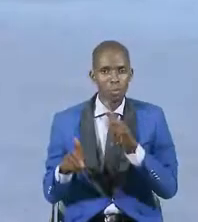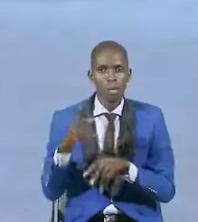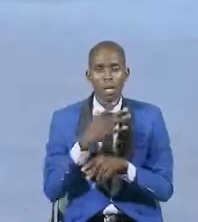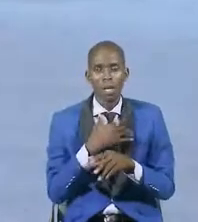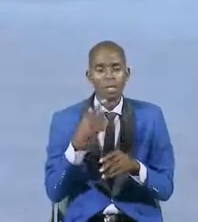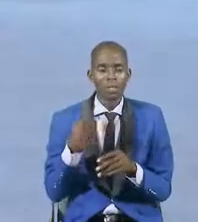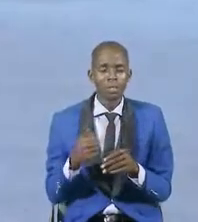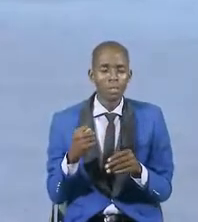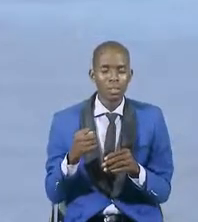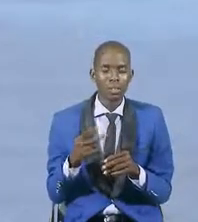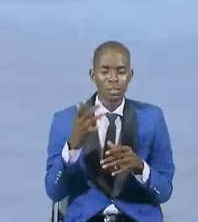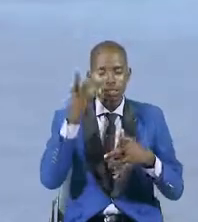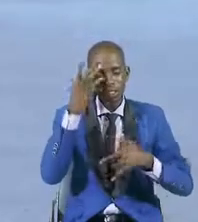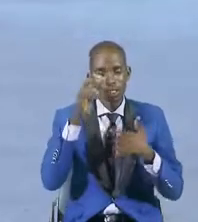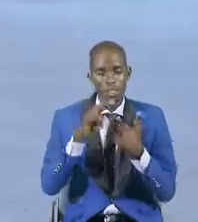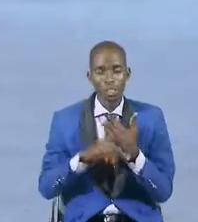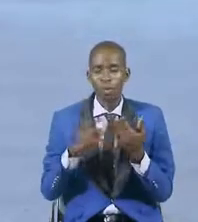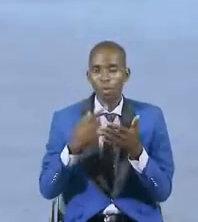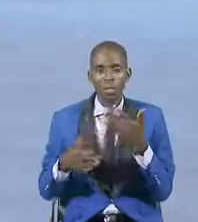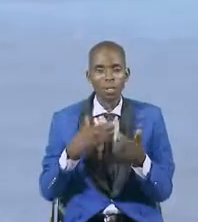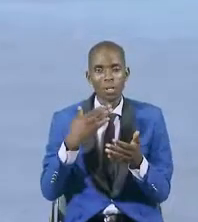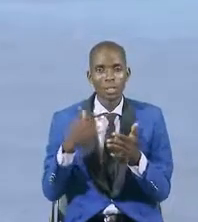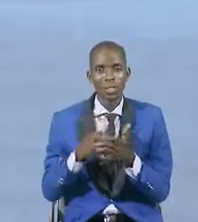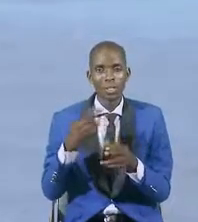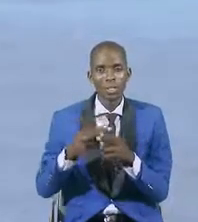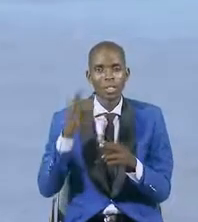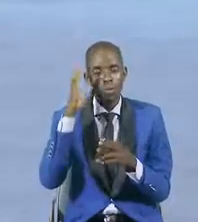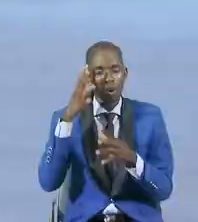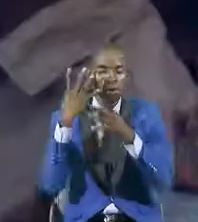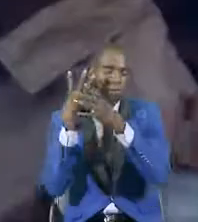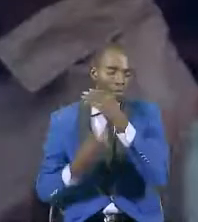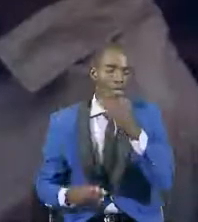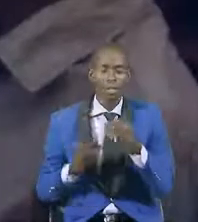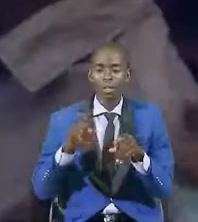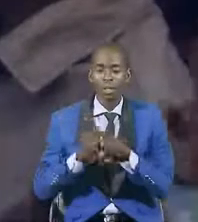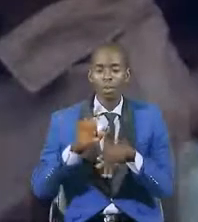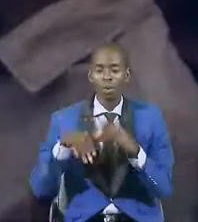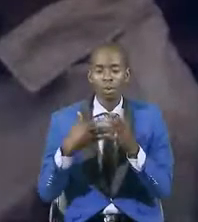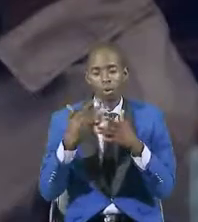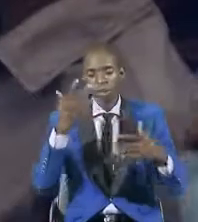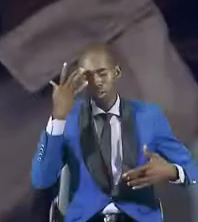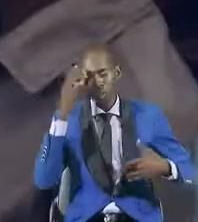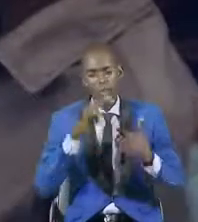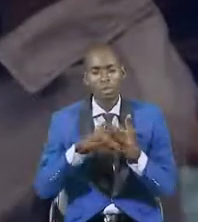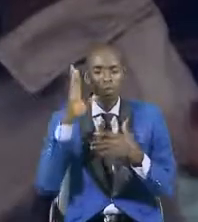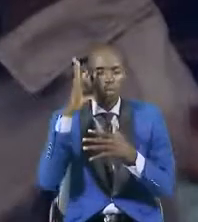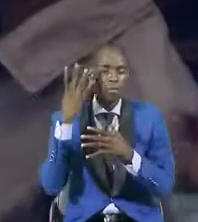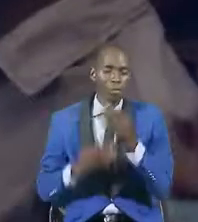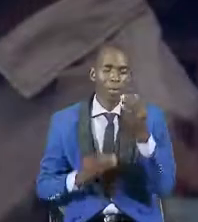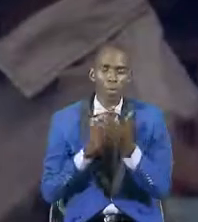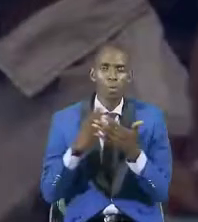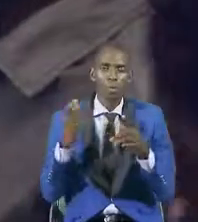la maladie, ou quelque soit la description, va disparaître. Comme toute maladie va disparaître de votre